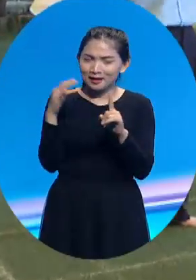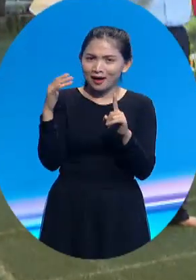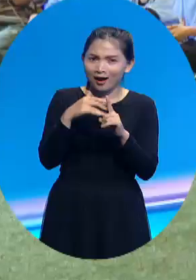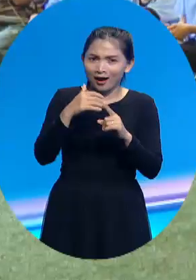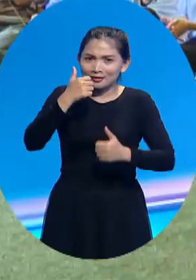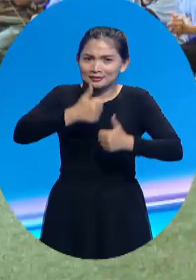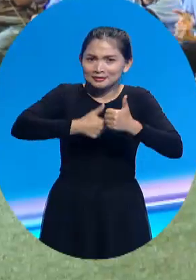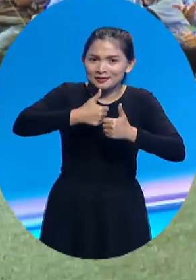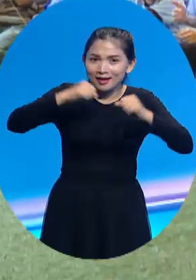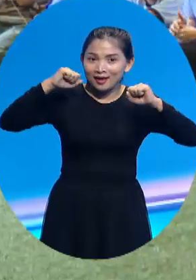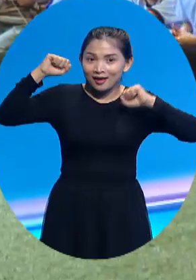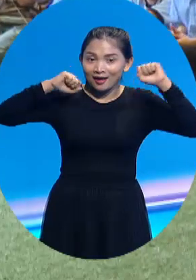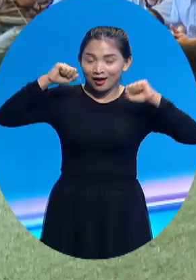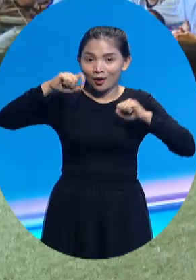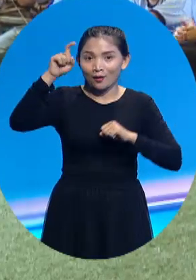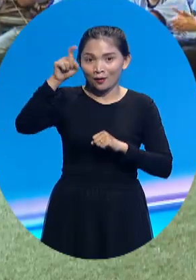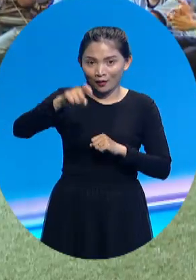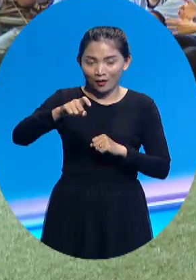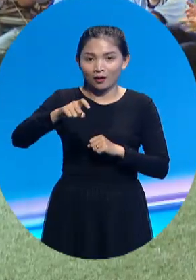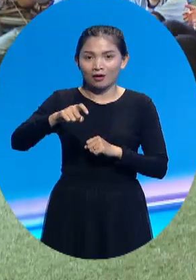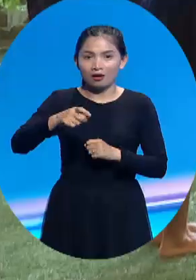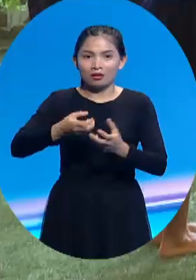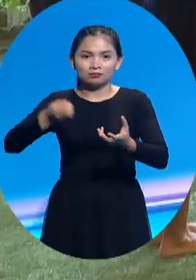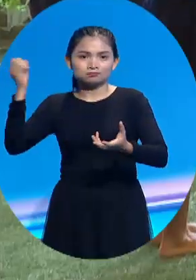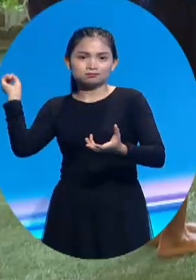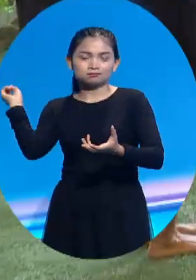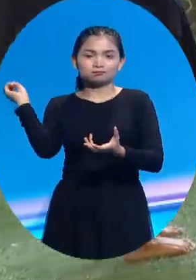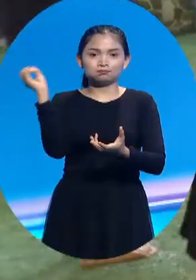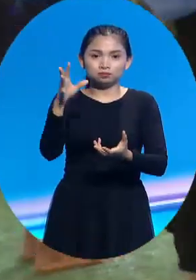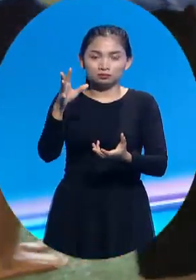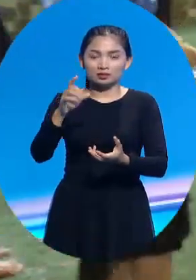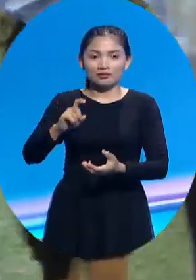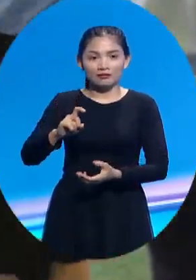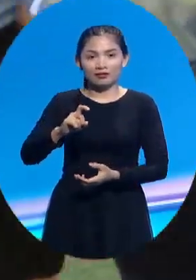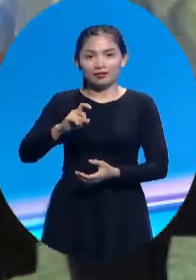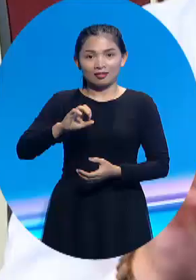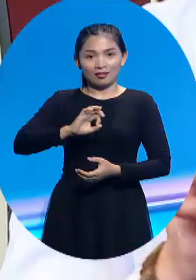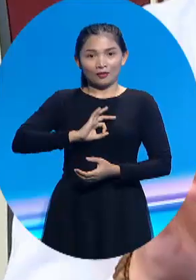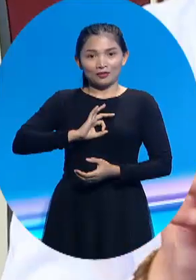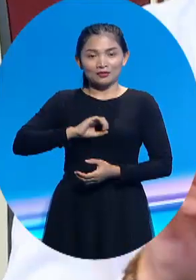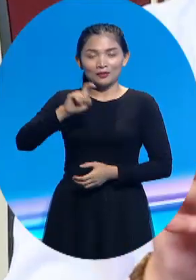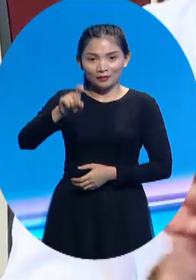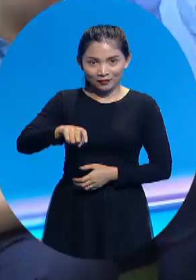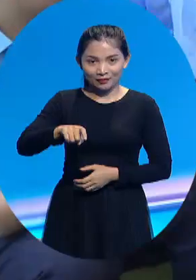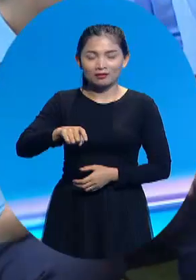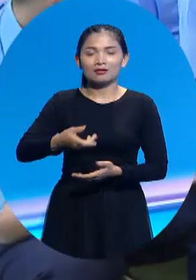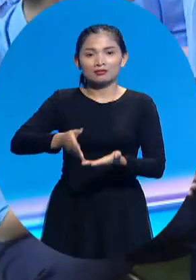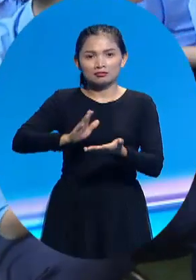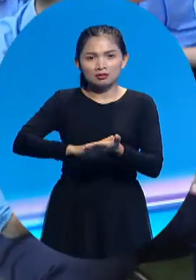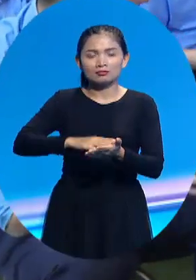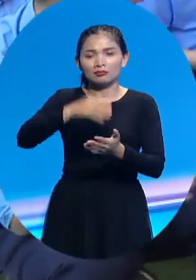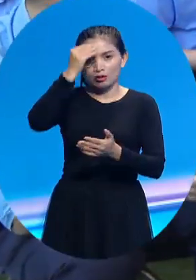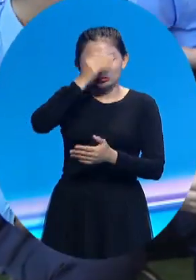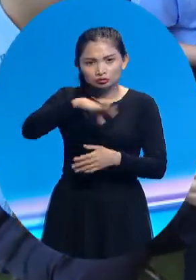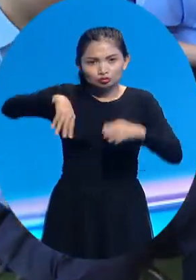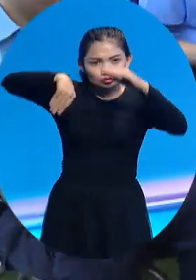tật đạt huy chương bạc môn boxing. 14 em học sinh ra trường, trong đó có 2 em học sinh đã chuyển sang học nghề tại Trung tâm dạy nghề và đào tạo việc